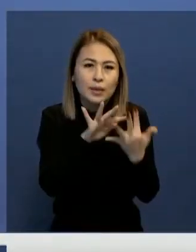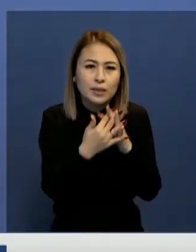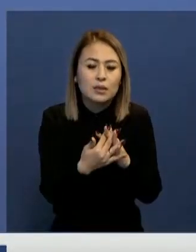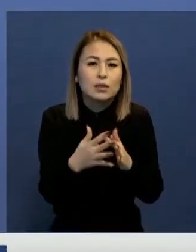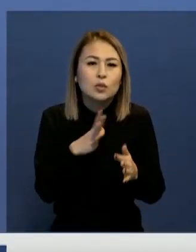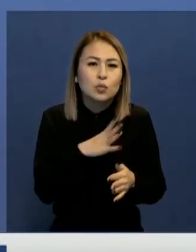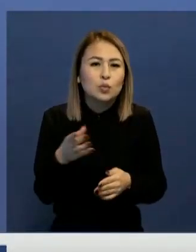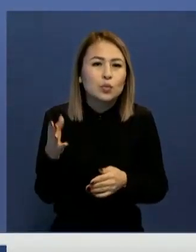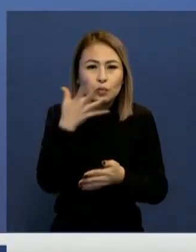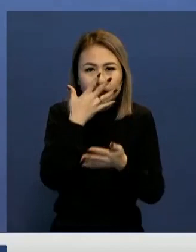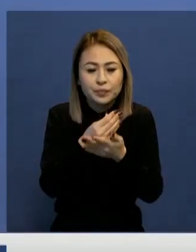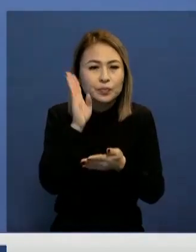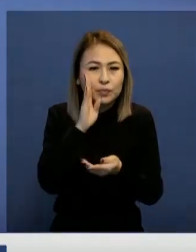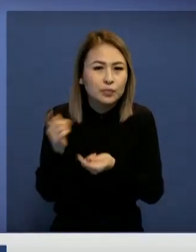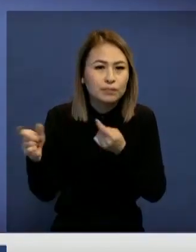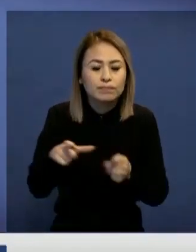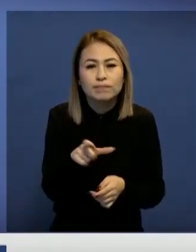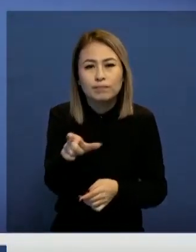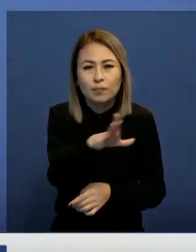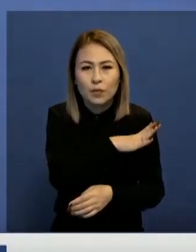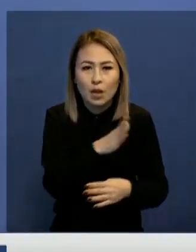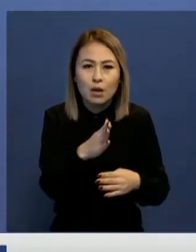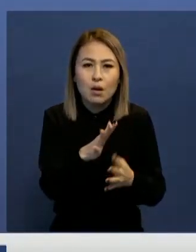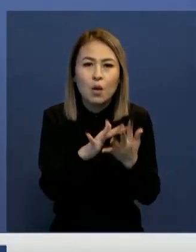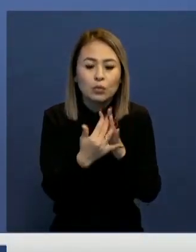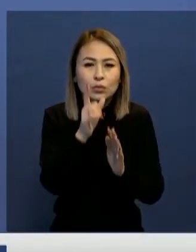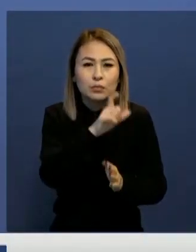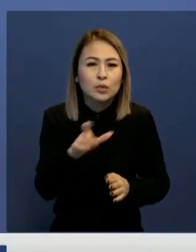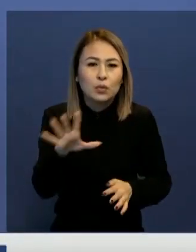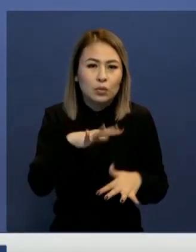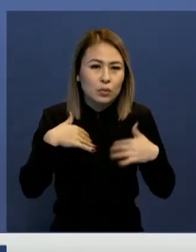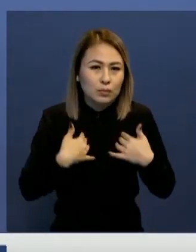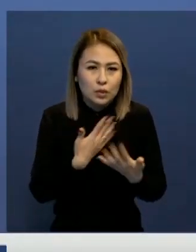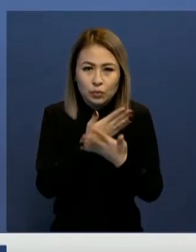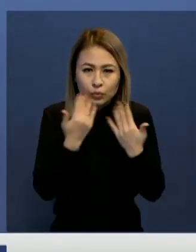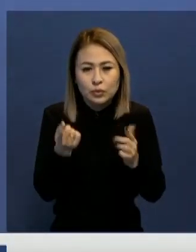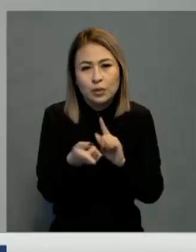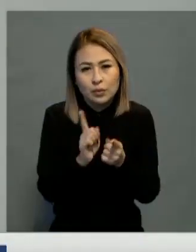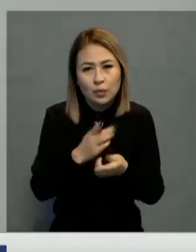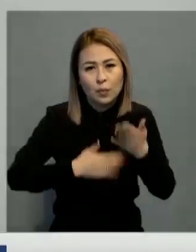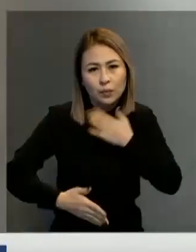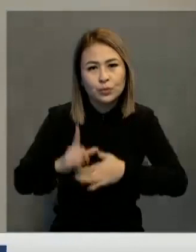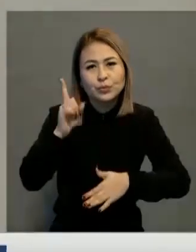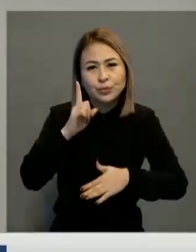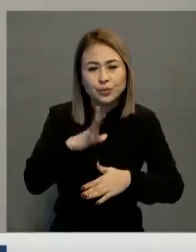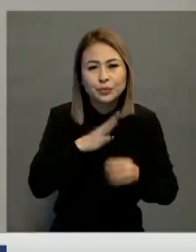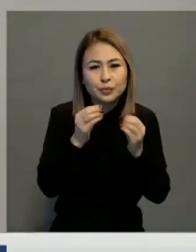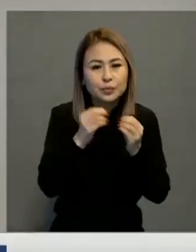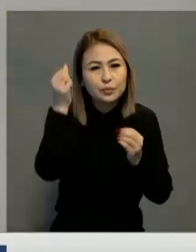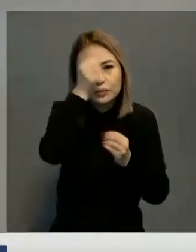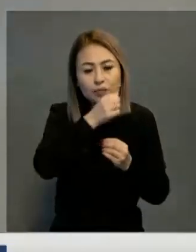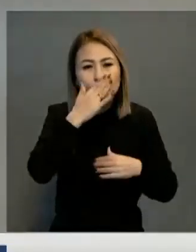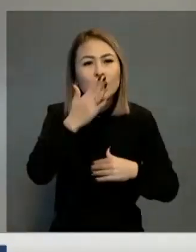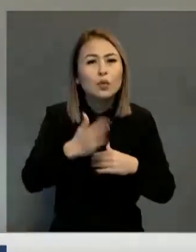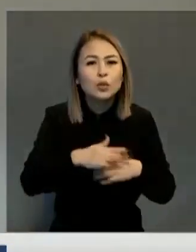ауыл іргесіне келген суды өзенге қарай бұрған. Жалпы бұған ауыл жұрты қамығып отырған жоқ. Қайта қуанып жатыр. Екені кейінгі 10 жылда